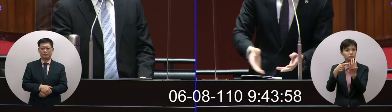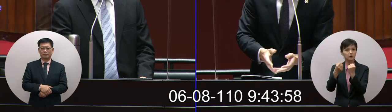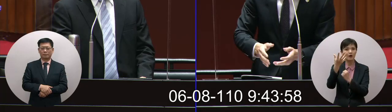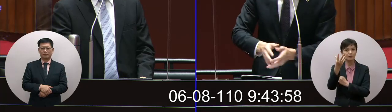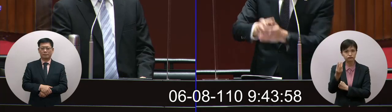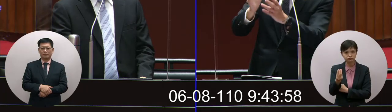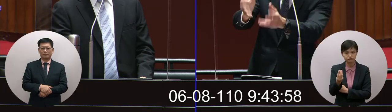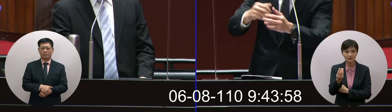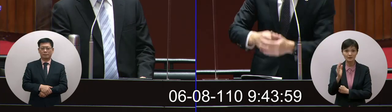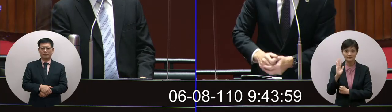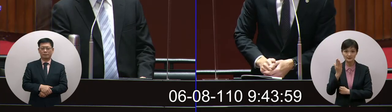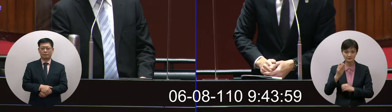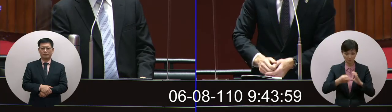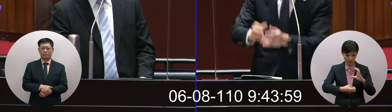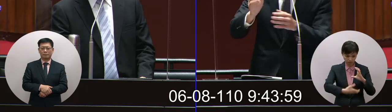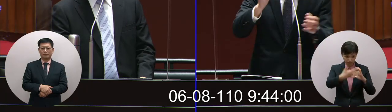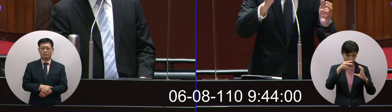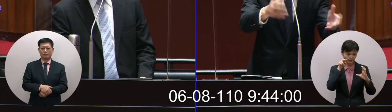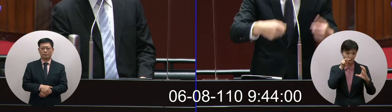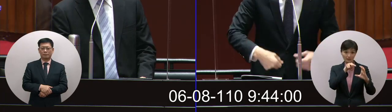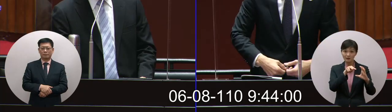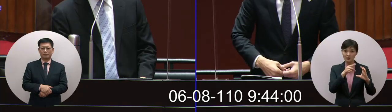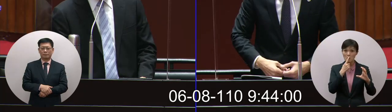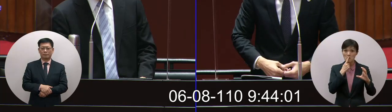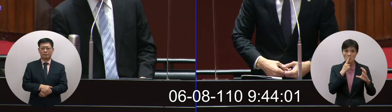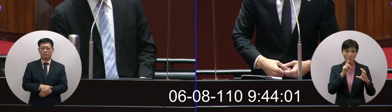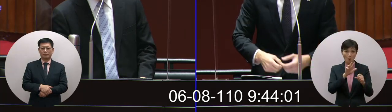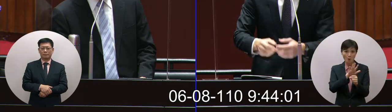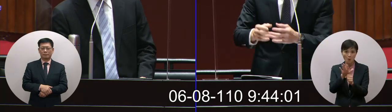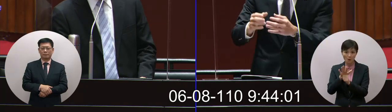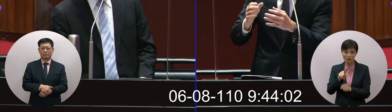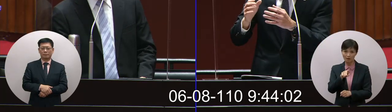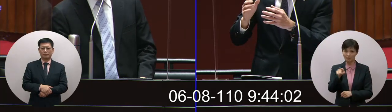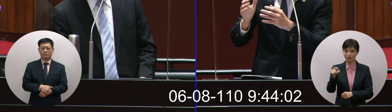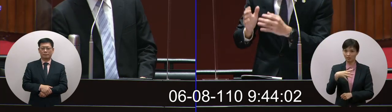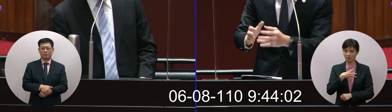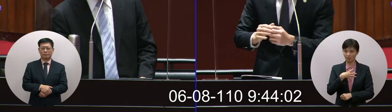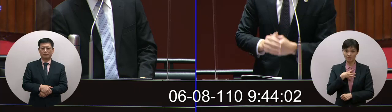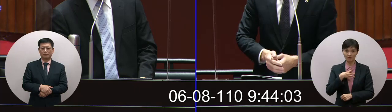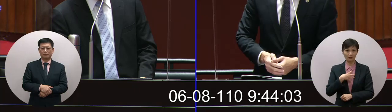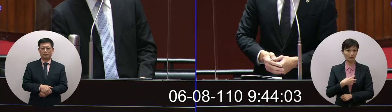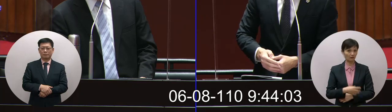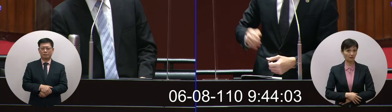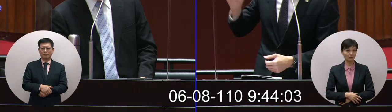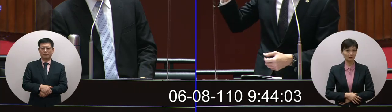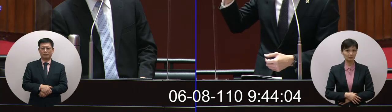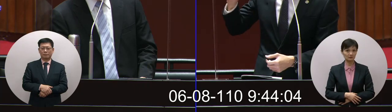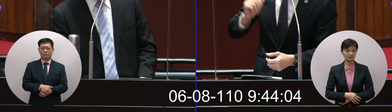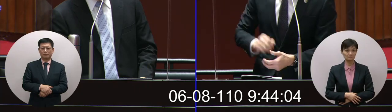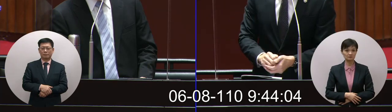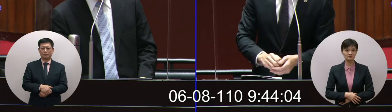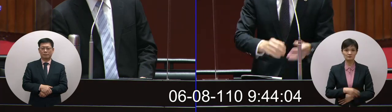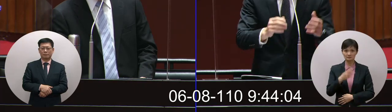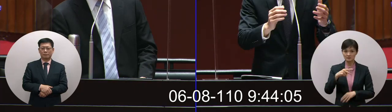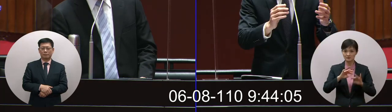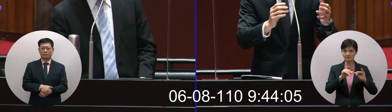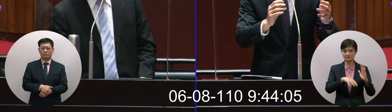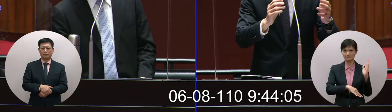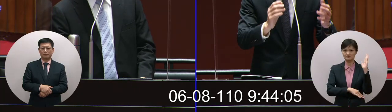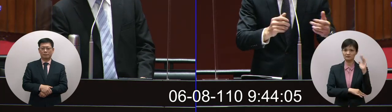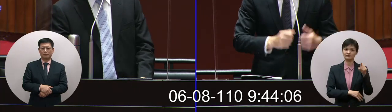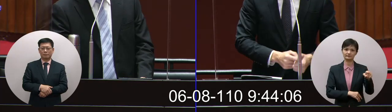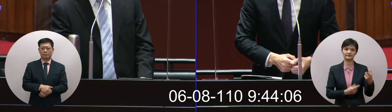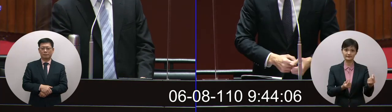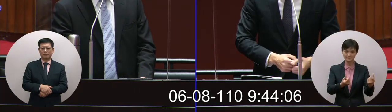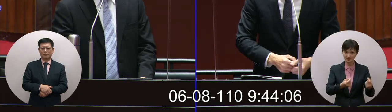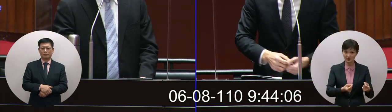全红的，伊就是讲迄个行政区连即个空气拢病毒。所以讲，我讲毋是干那民间啊，连地方政府伊嘛伫